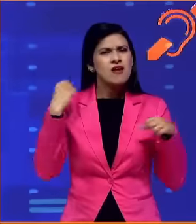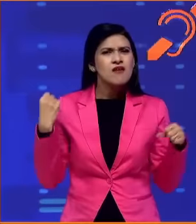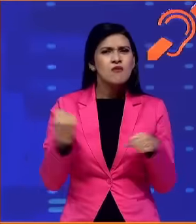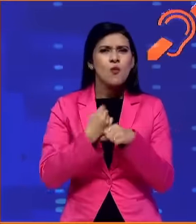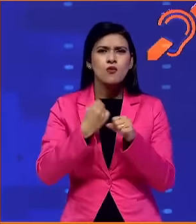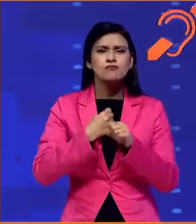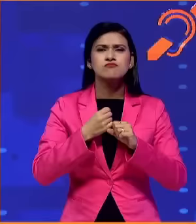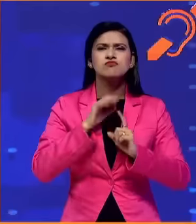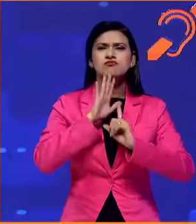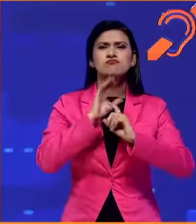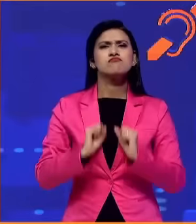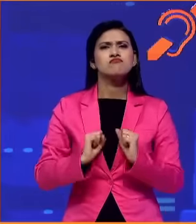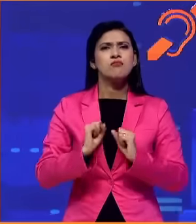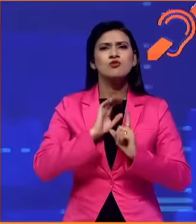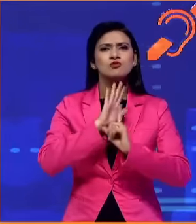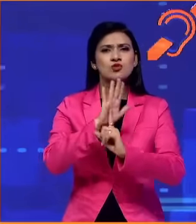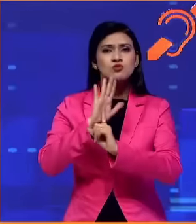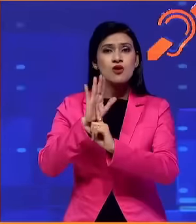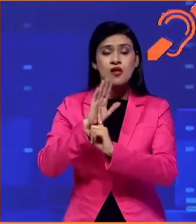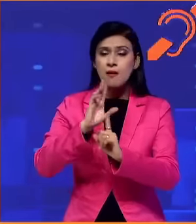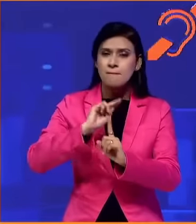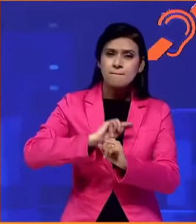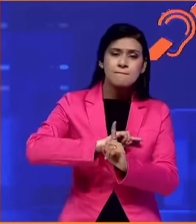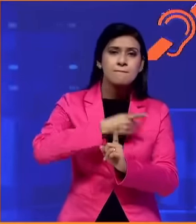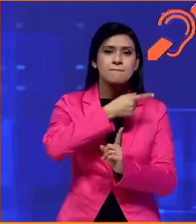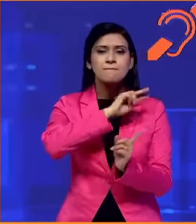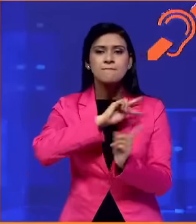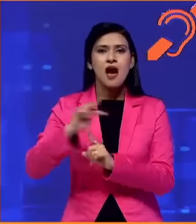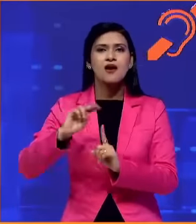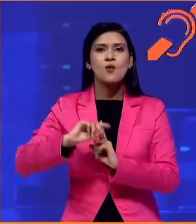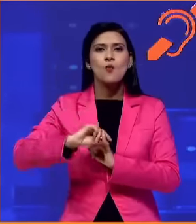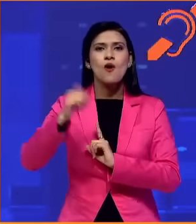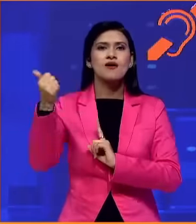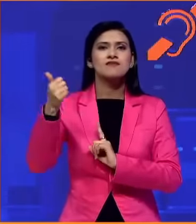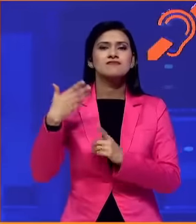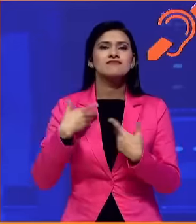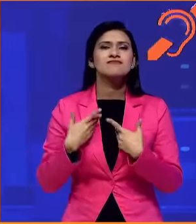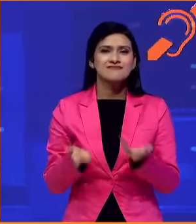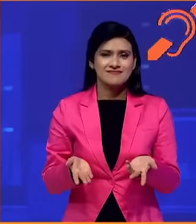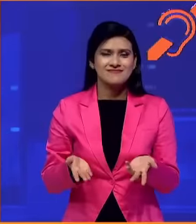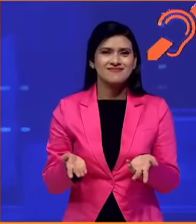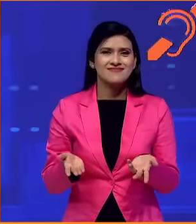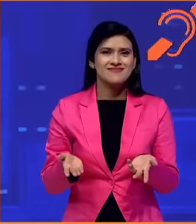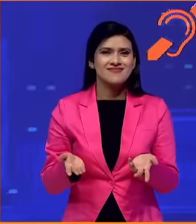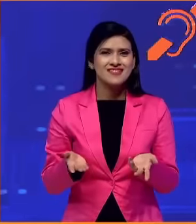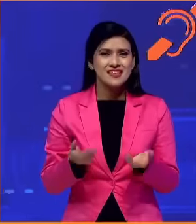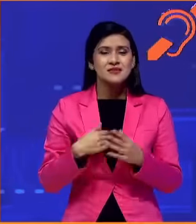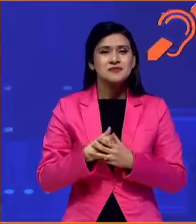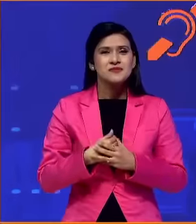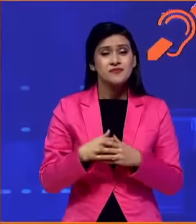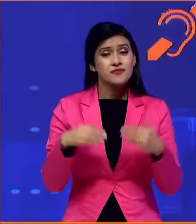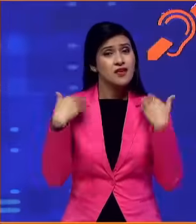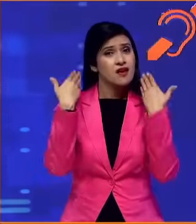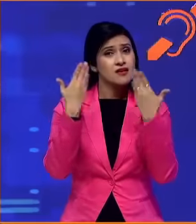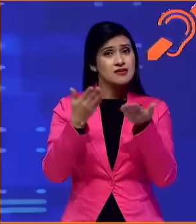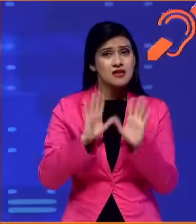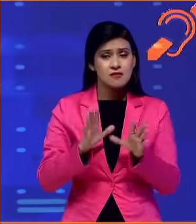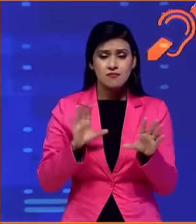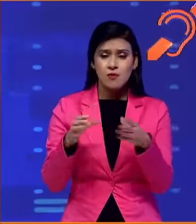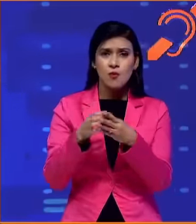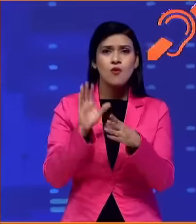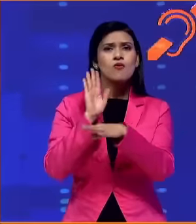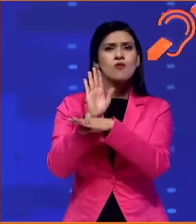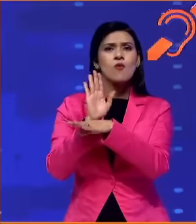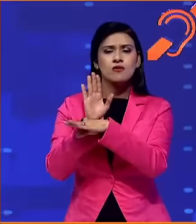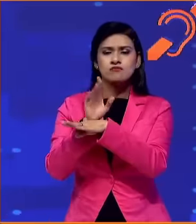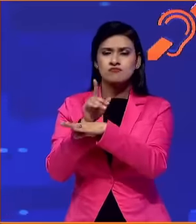घेरावकिया,औरसाथमिलकरहमने पार्टीकोपुनर्जीवितकियाऔरउसे सरकारबनानेमेंसक्षमबनाया,औरपार्टियां हमेशासरकारबनाती